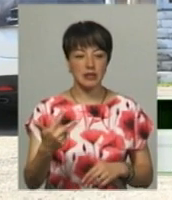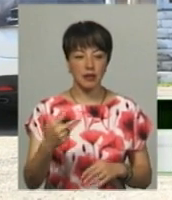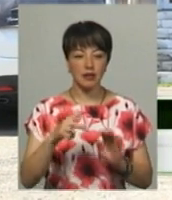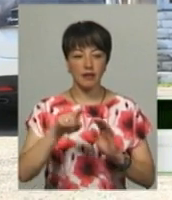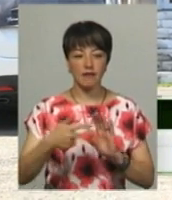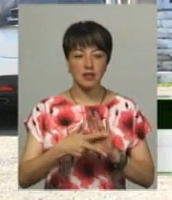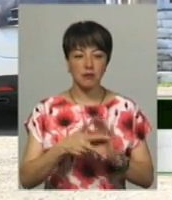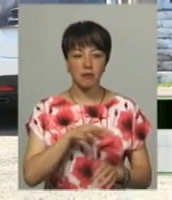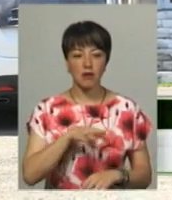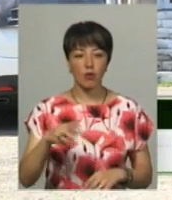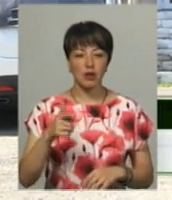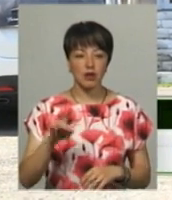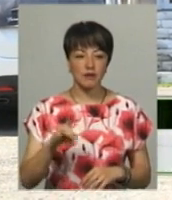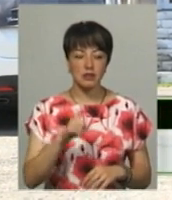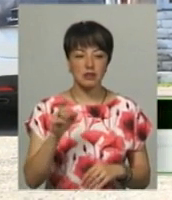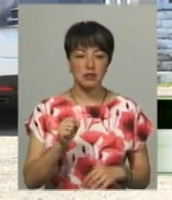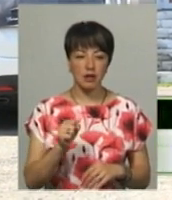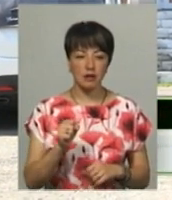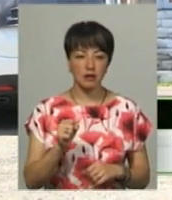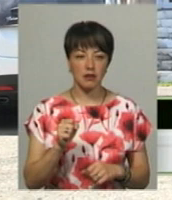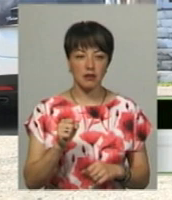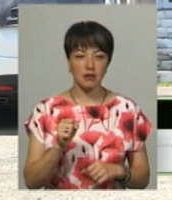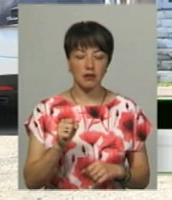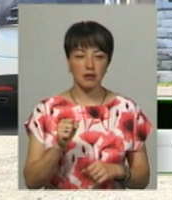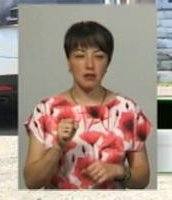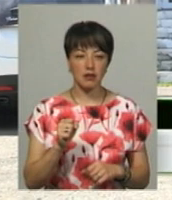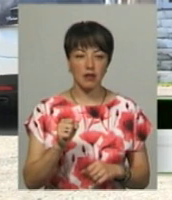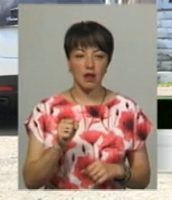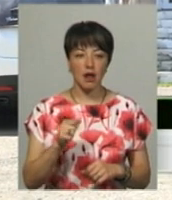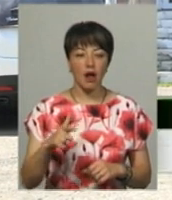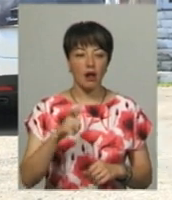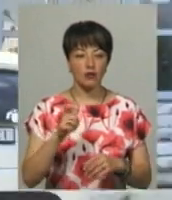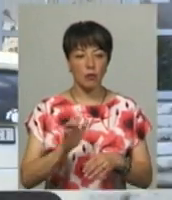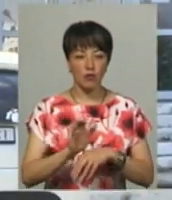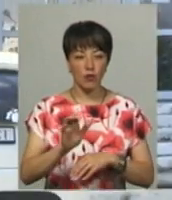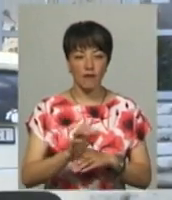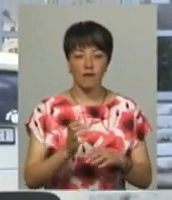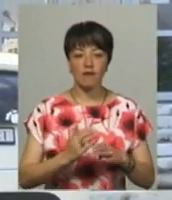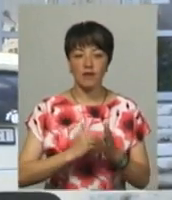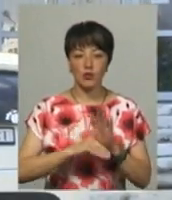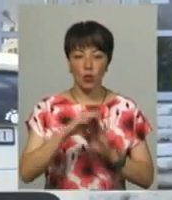33,8 мільйона гривень за підведення газопроводів високого і середнього тиску. В